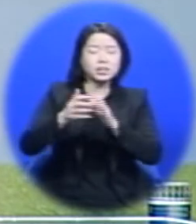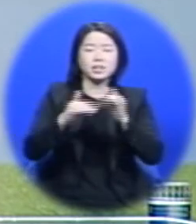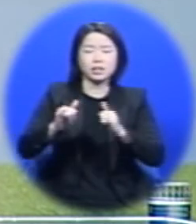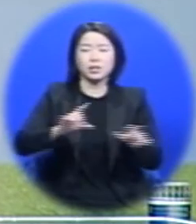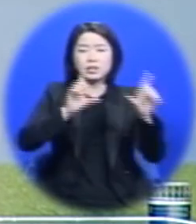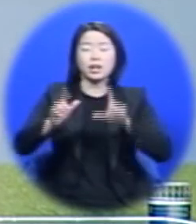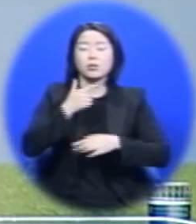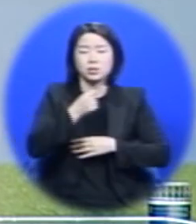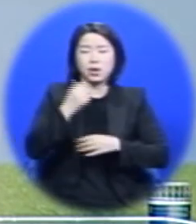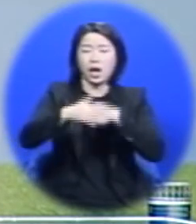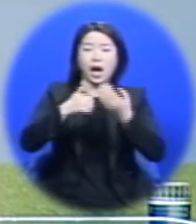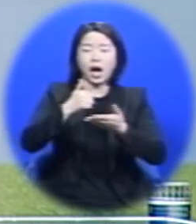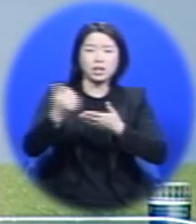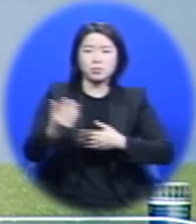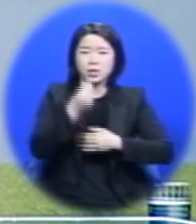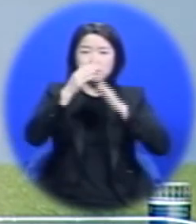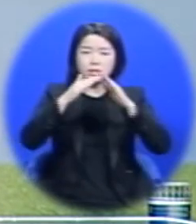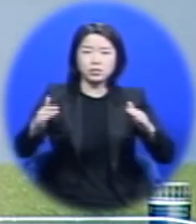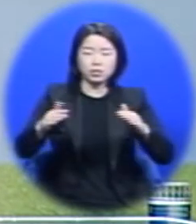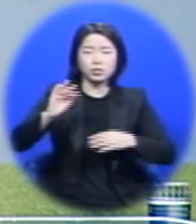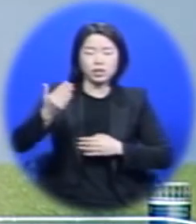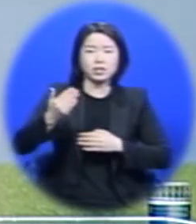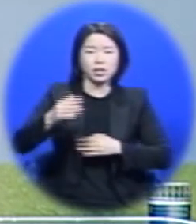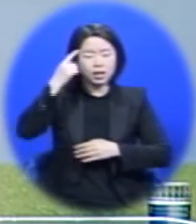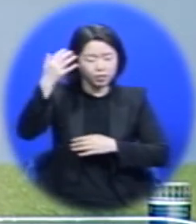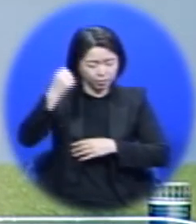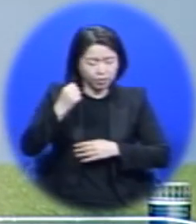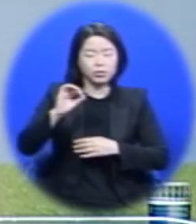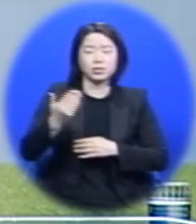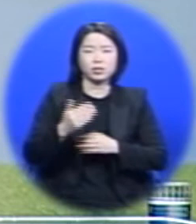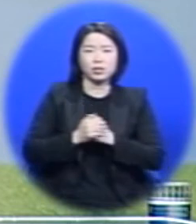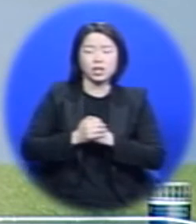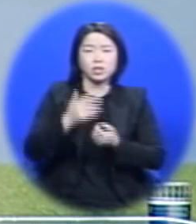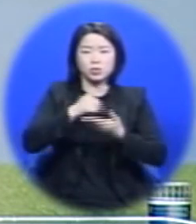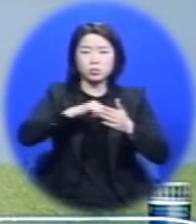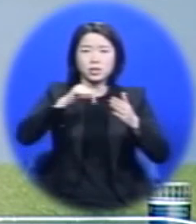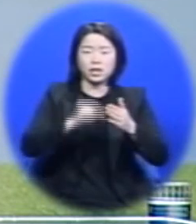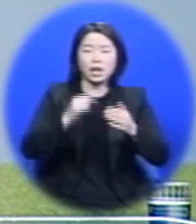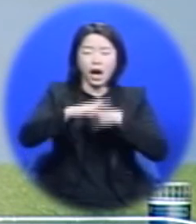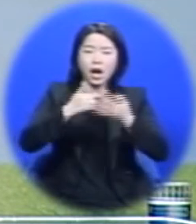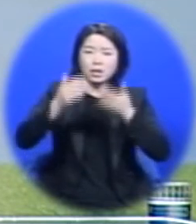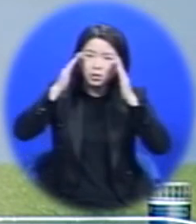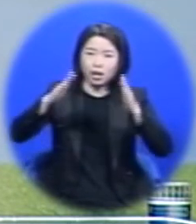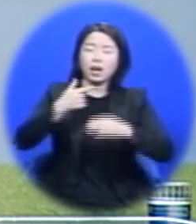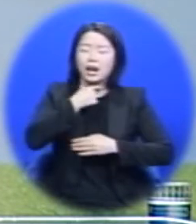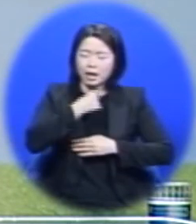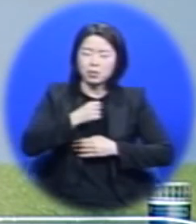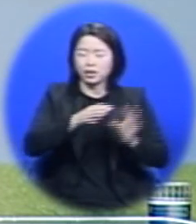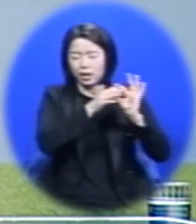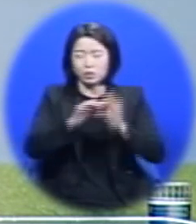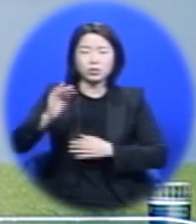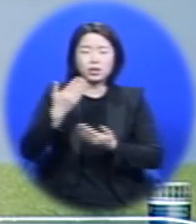살고 싶습니다. 하나님의 성전된 자인 것을 명심하고 살겠습니다. 주님, 제 안에 하나님을 향한 갈망이 계속되게